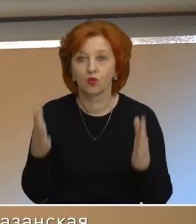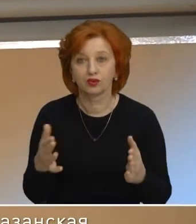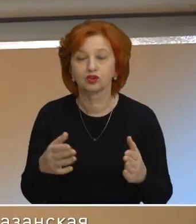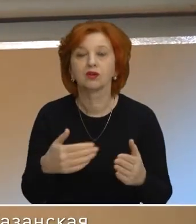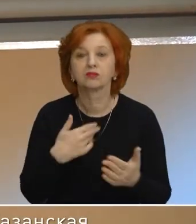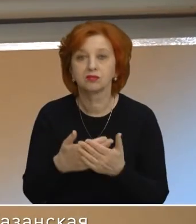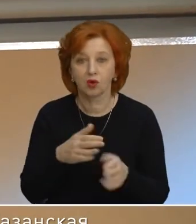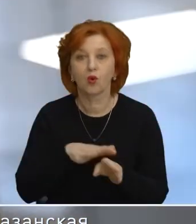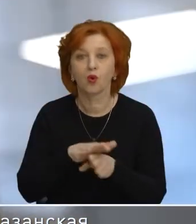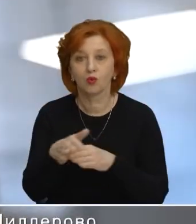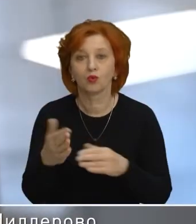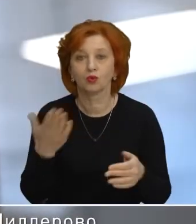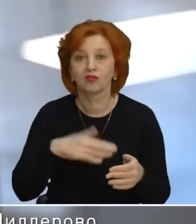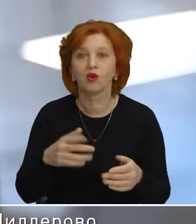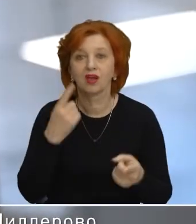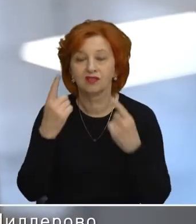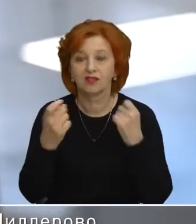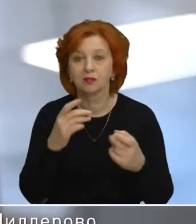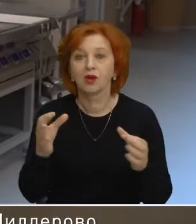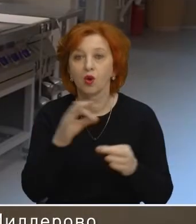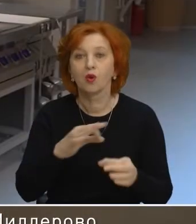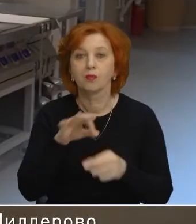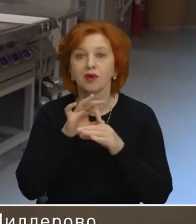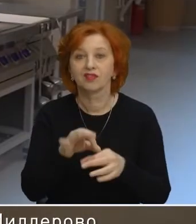полную удовлетворенность. Информацию о проведении